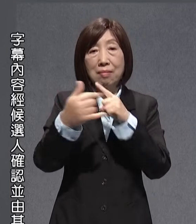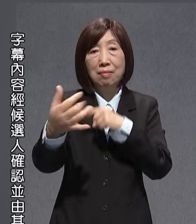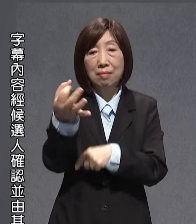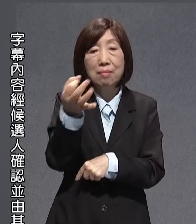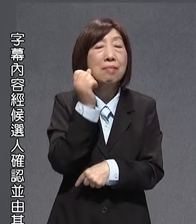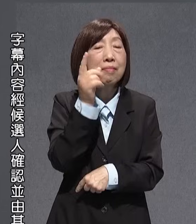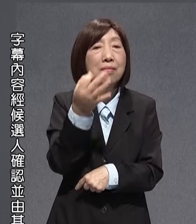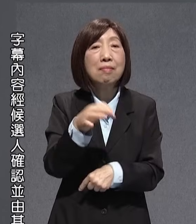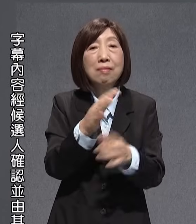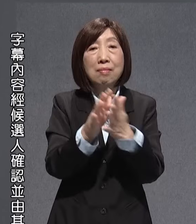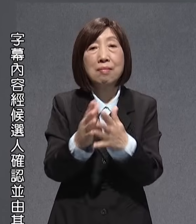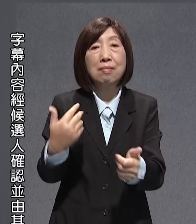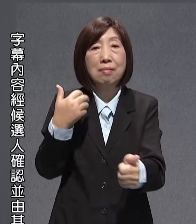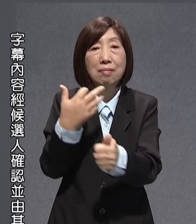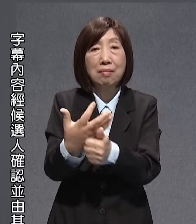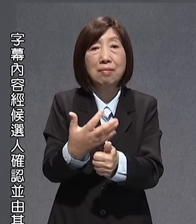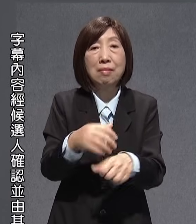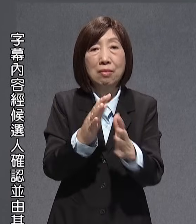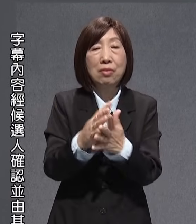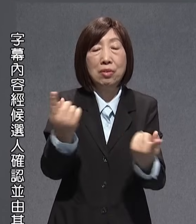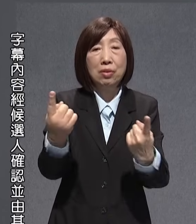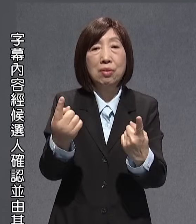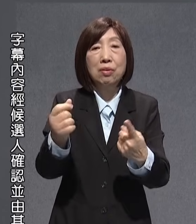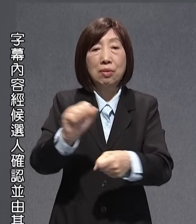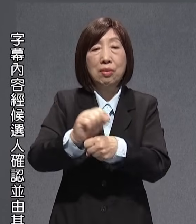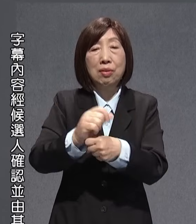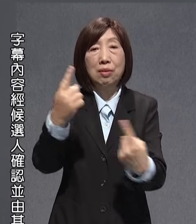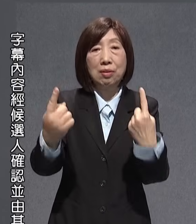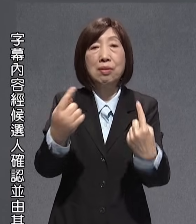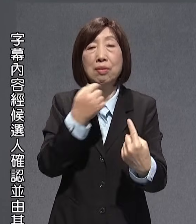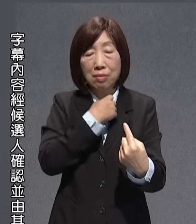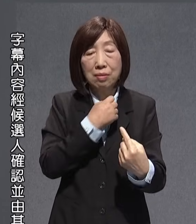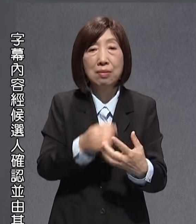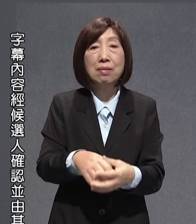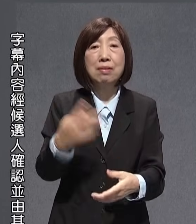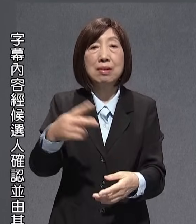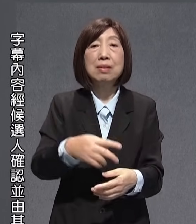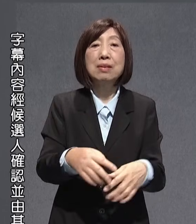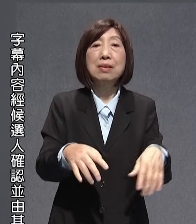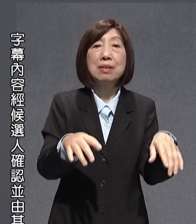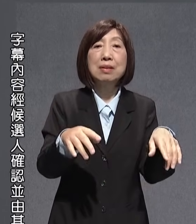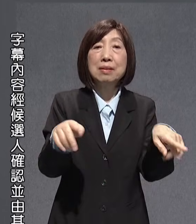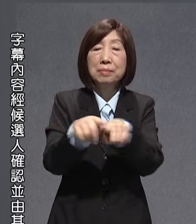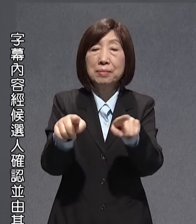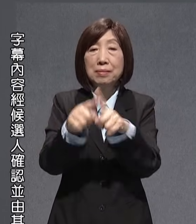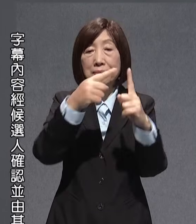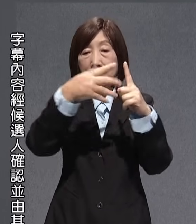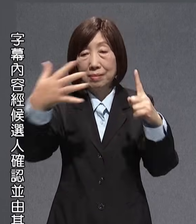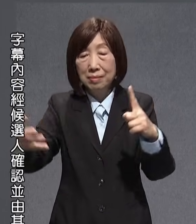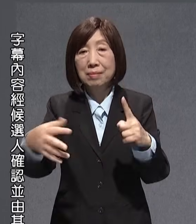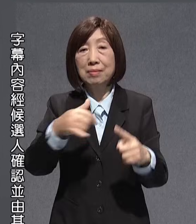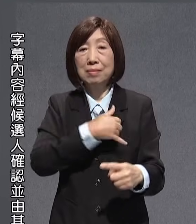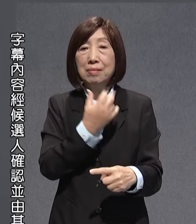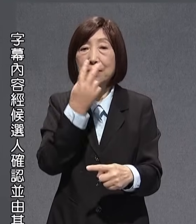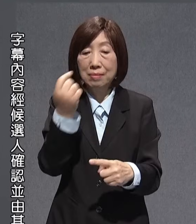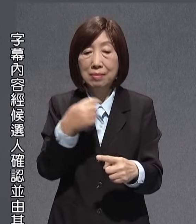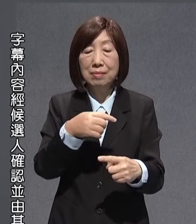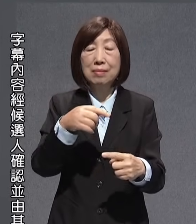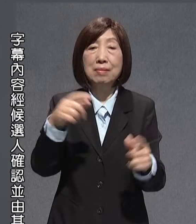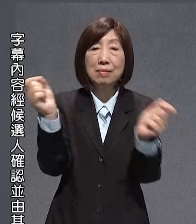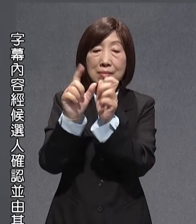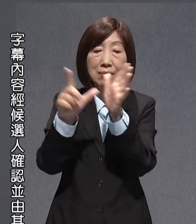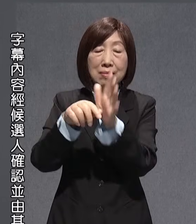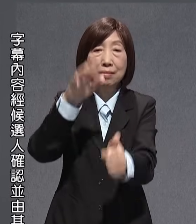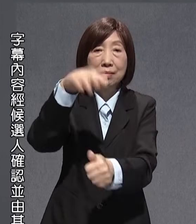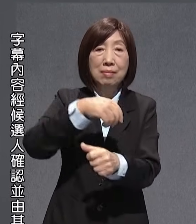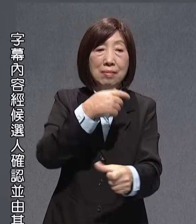得成正比，增加平日延托、假日临托等多元托育服务，不能让老师免